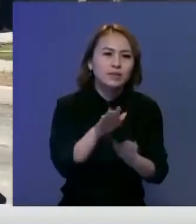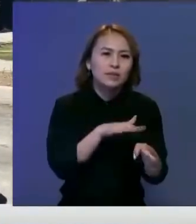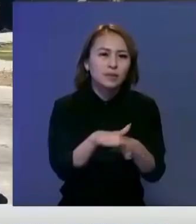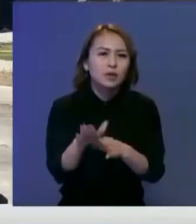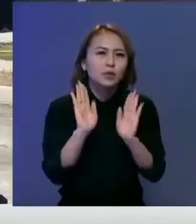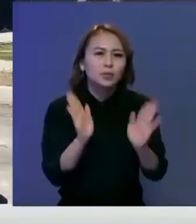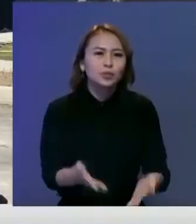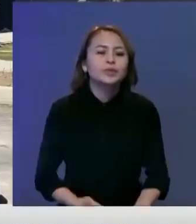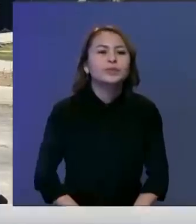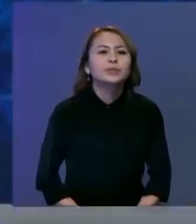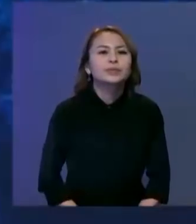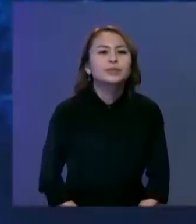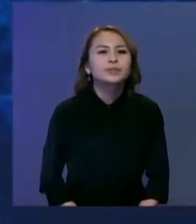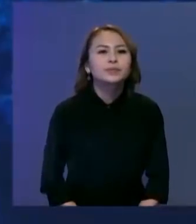асат.